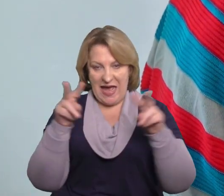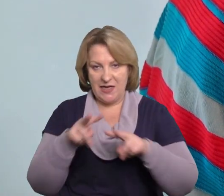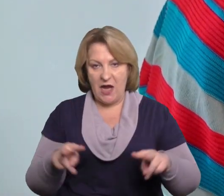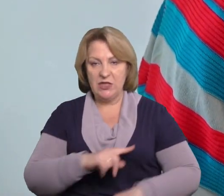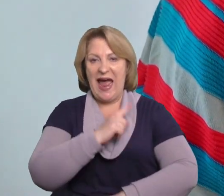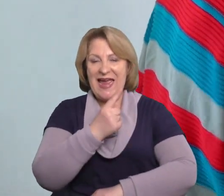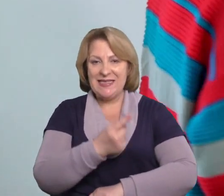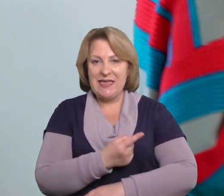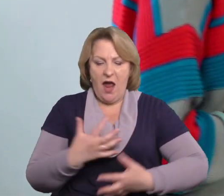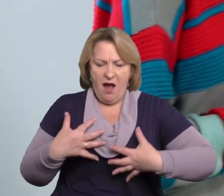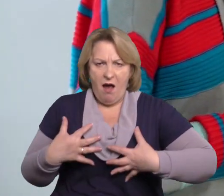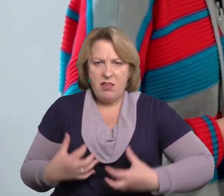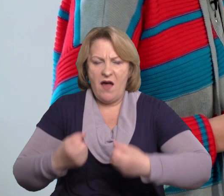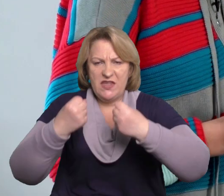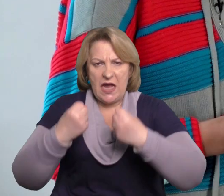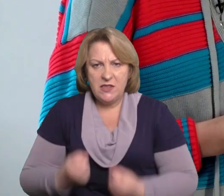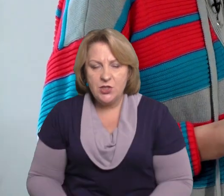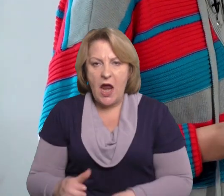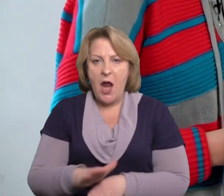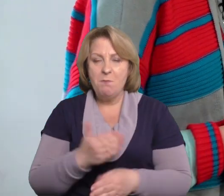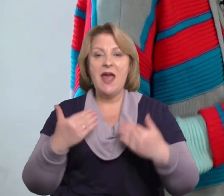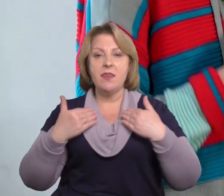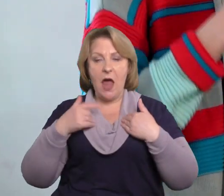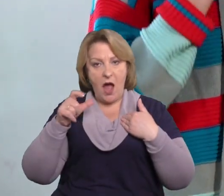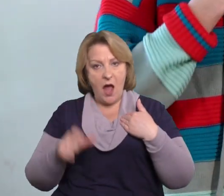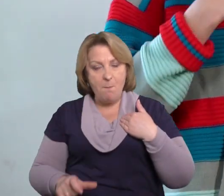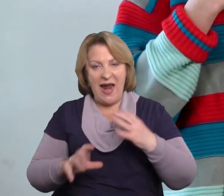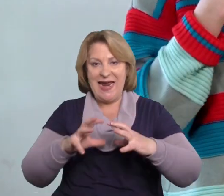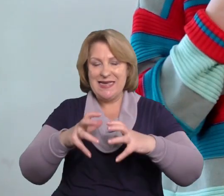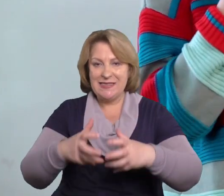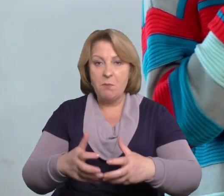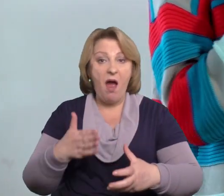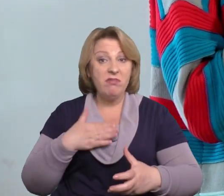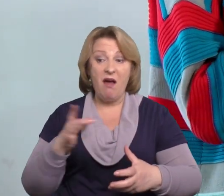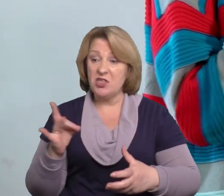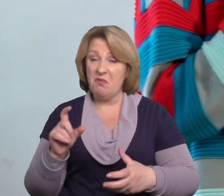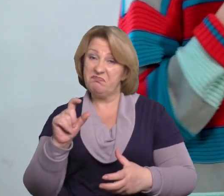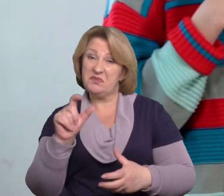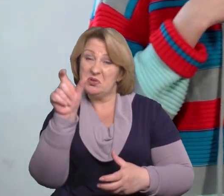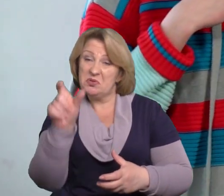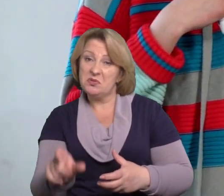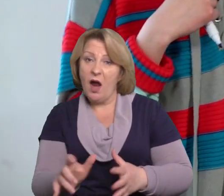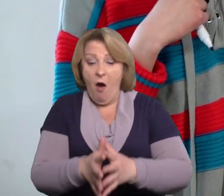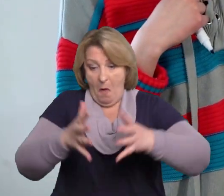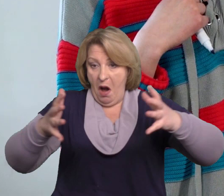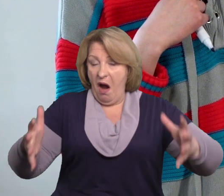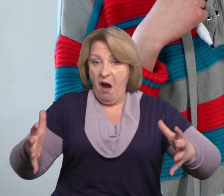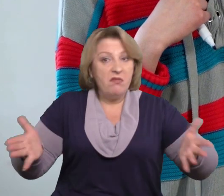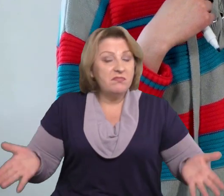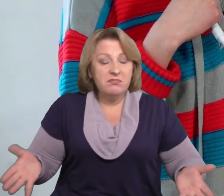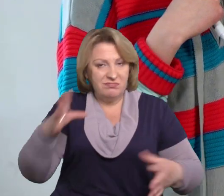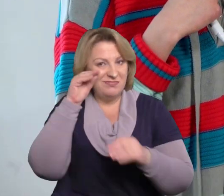силу гравітаційного тяжіння між нами та землею, то нашими розмірами так само в цих масштабах можна